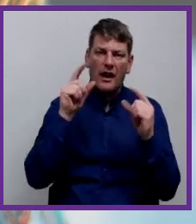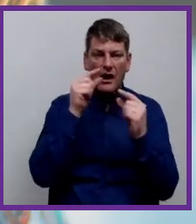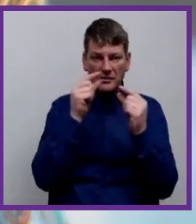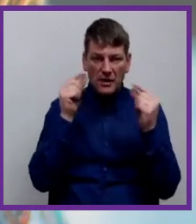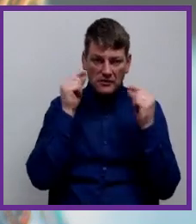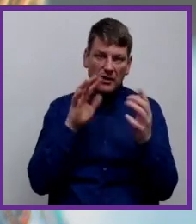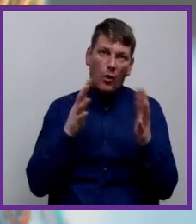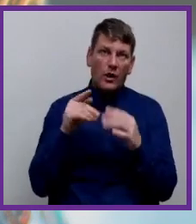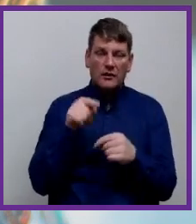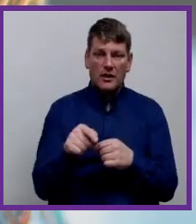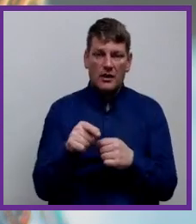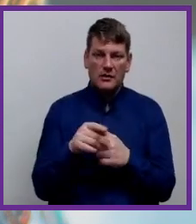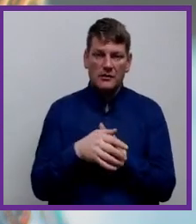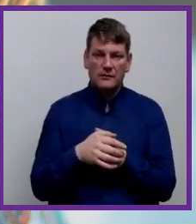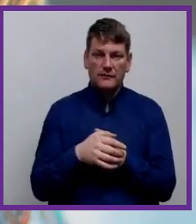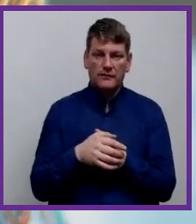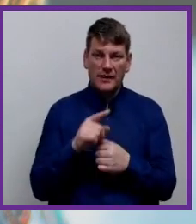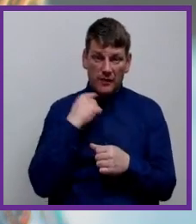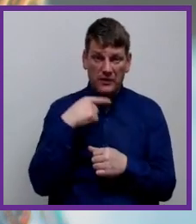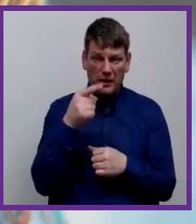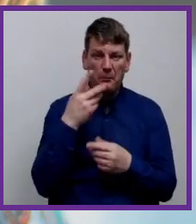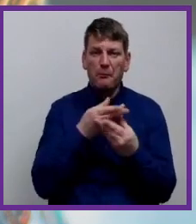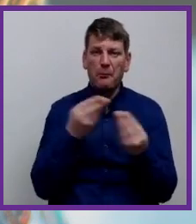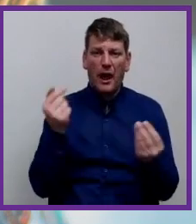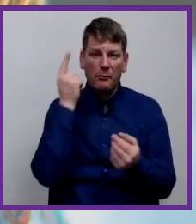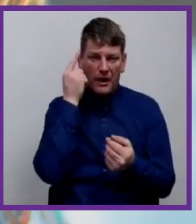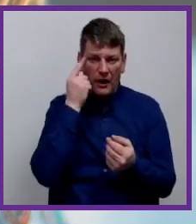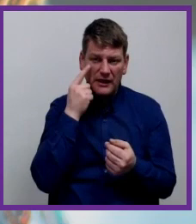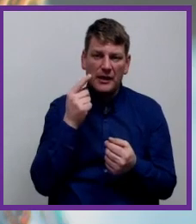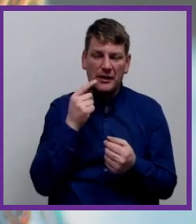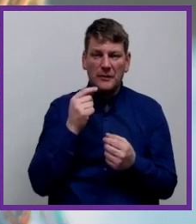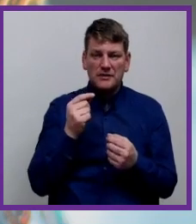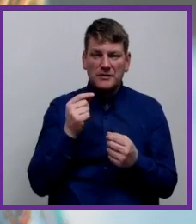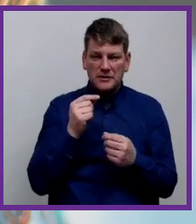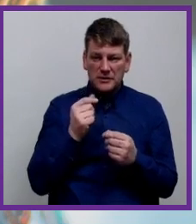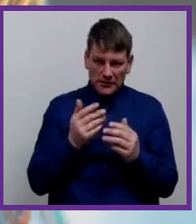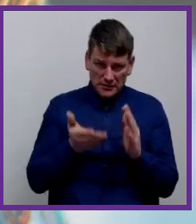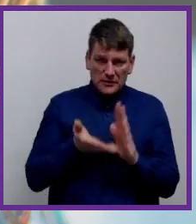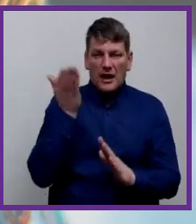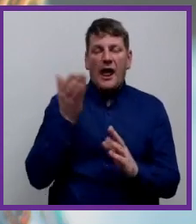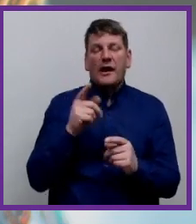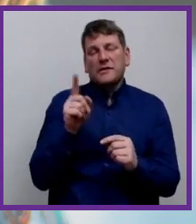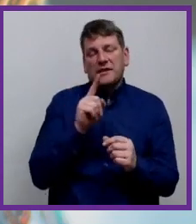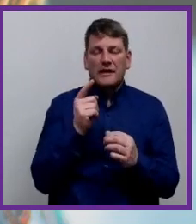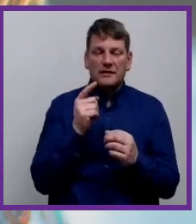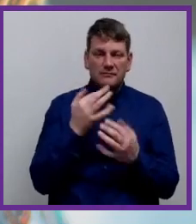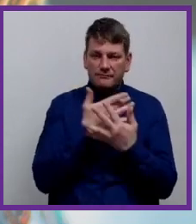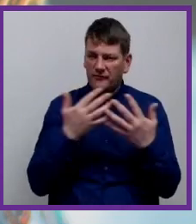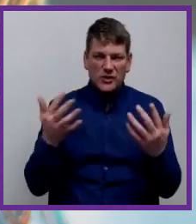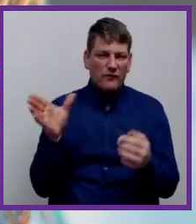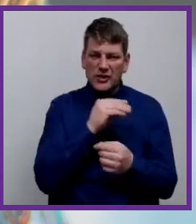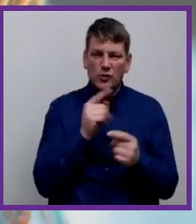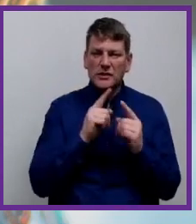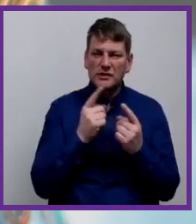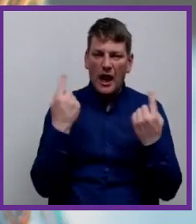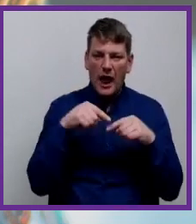tā. Ar to es gribu teikt, ka, nu, planprātības liekums ir regulārs un visos laikmetos un visās